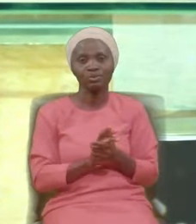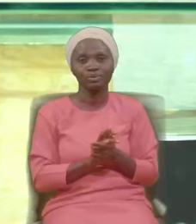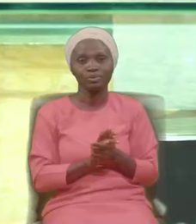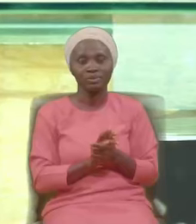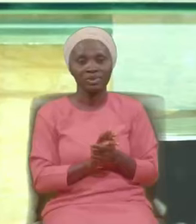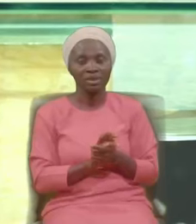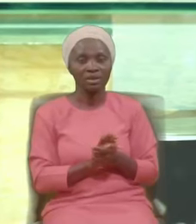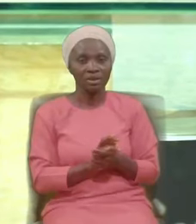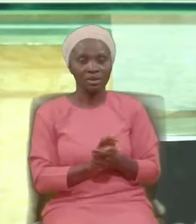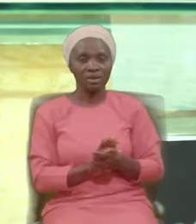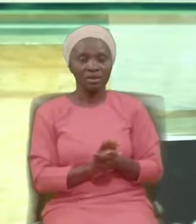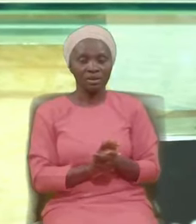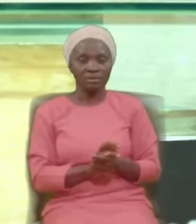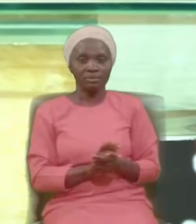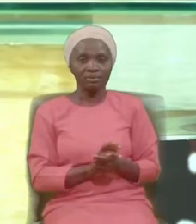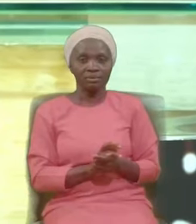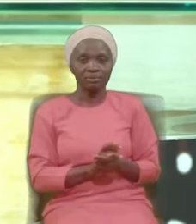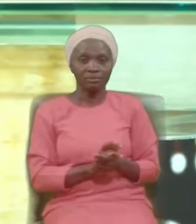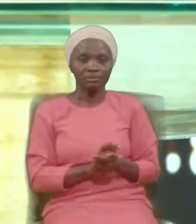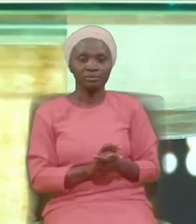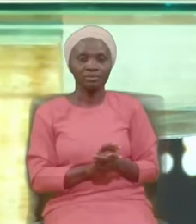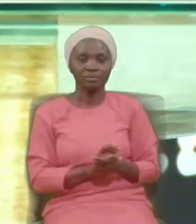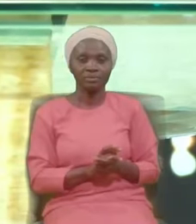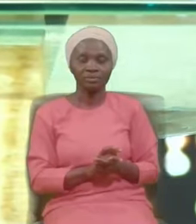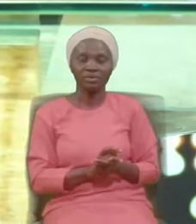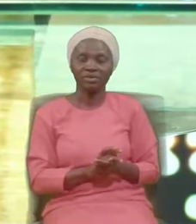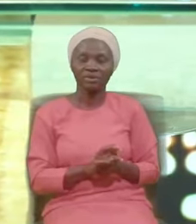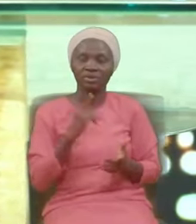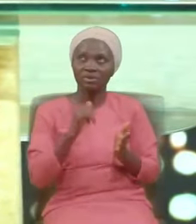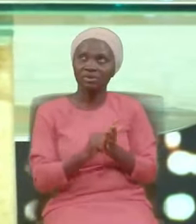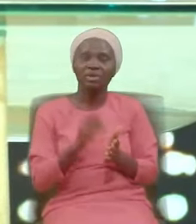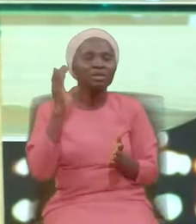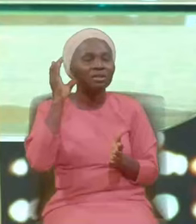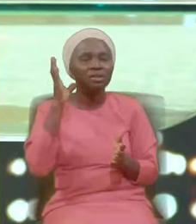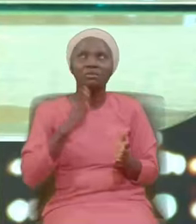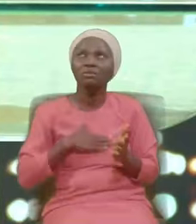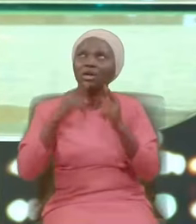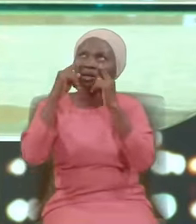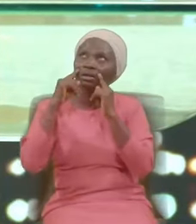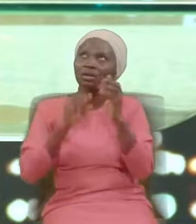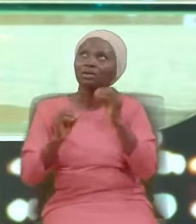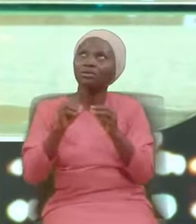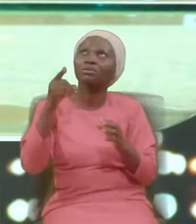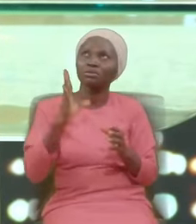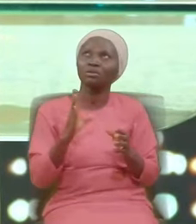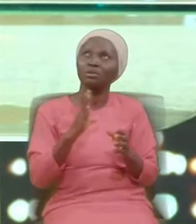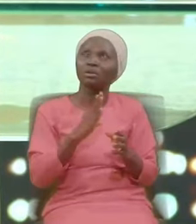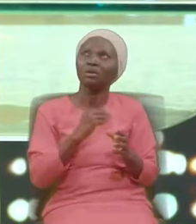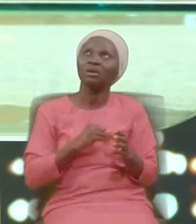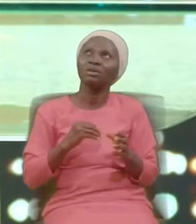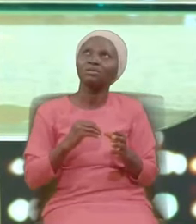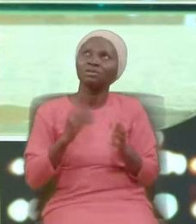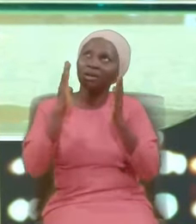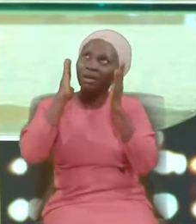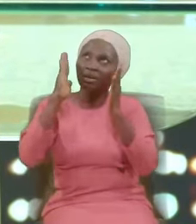verset 2 et 3. Ô Dieu, écoute mes cris, sois